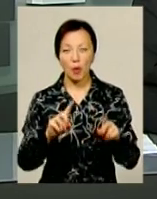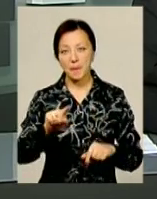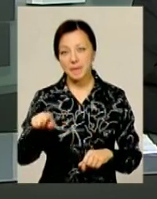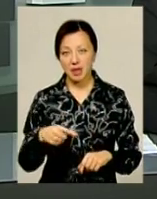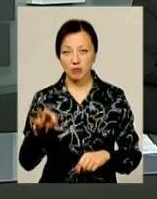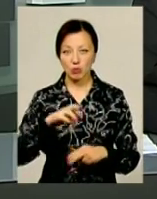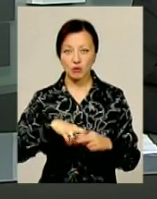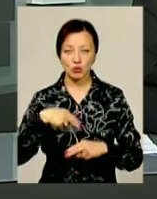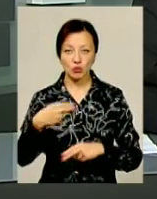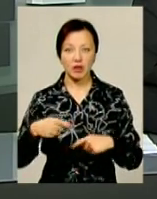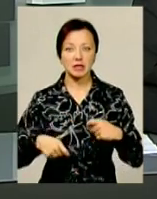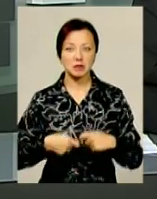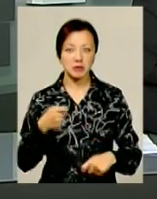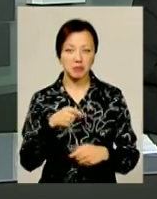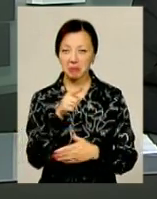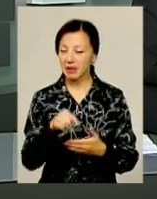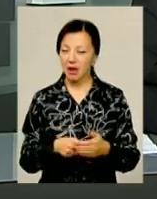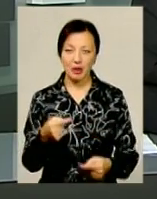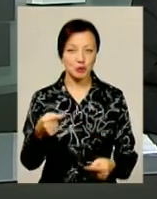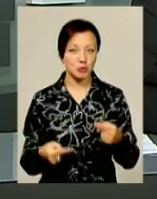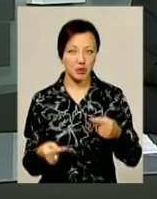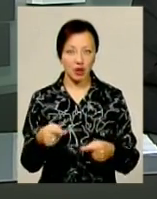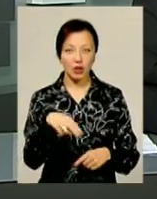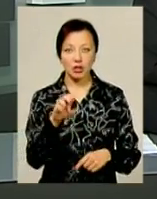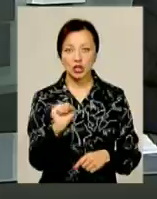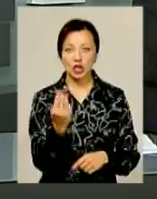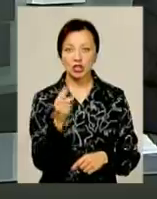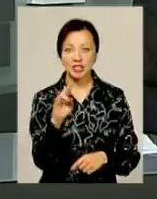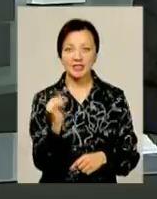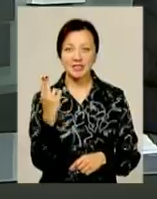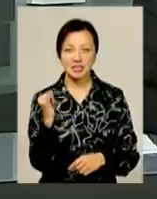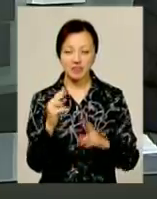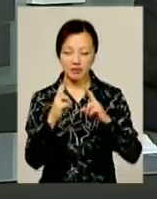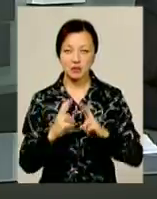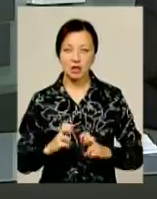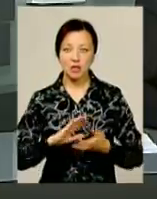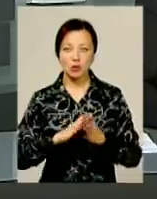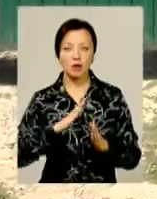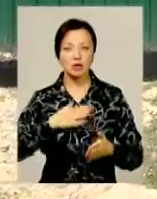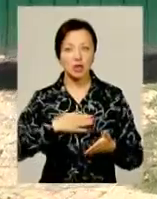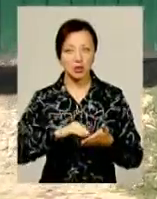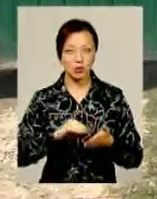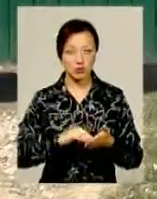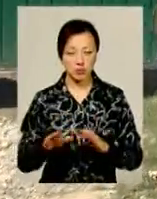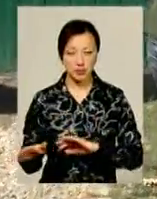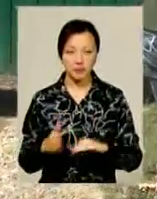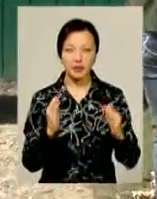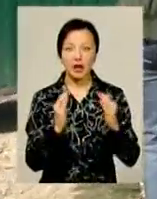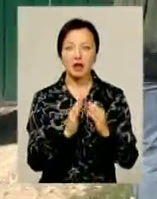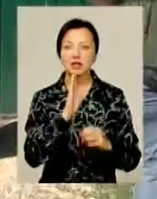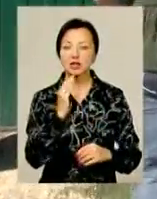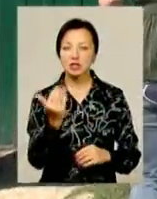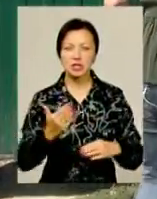питати про відшкодування збитків – питання суперечливе. У Дашківцях ситуацію вивчали наші кореспонденти. Хата Ганни